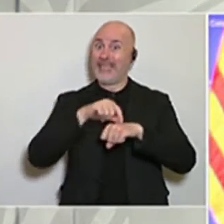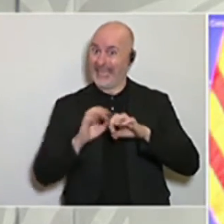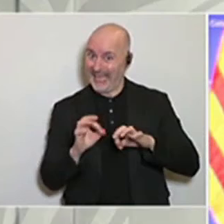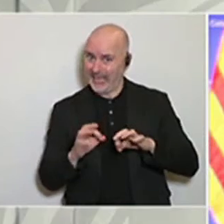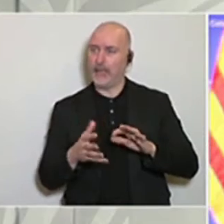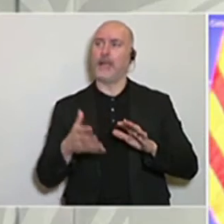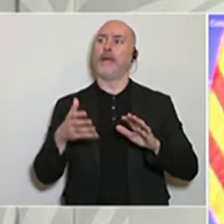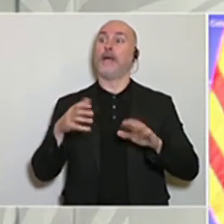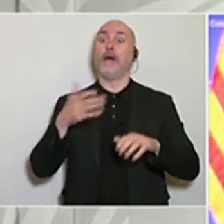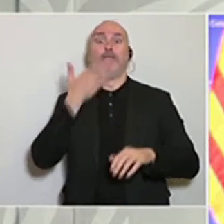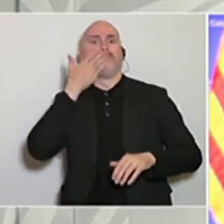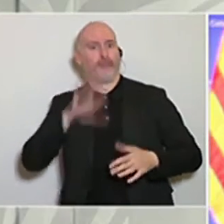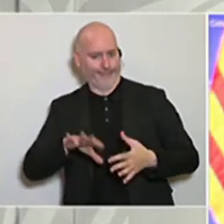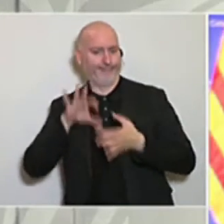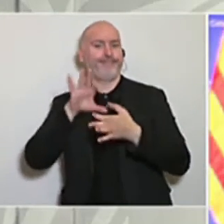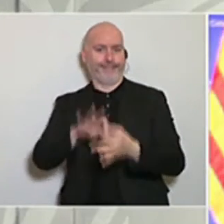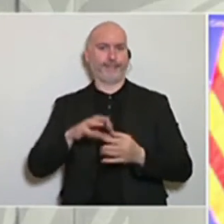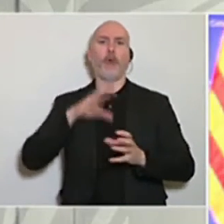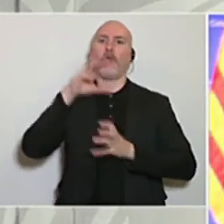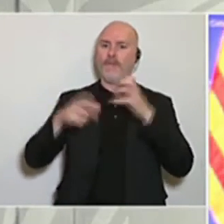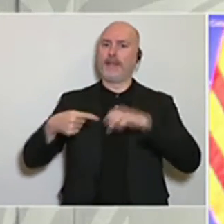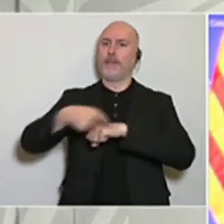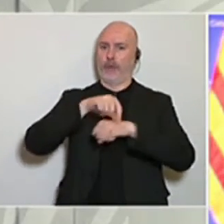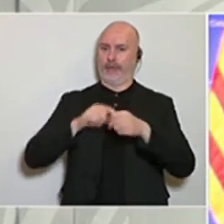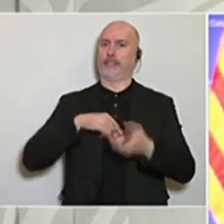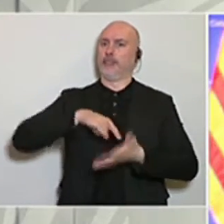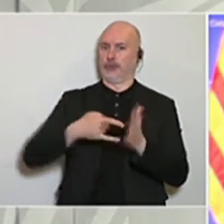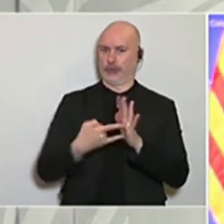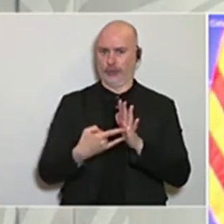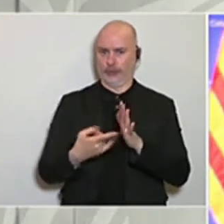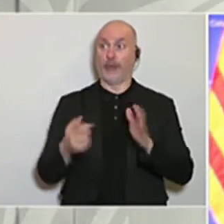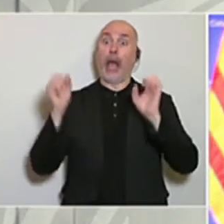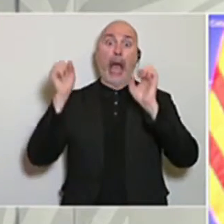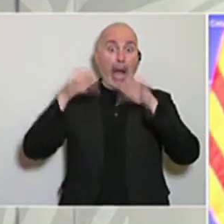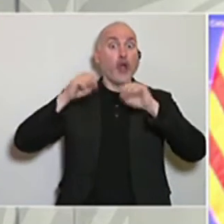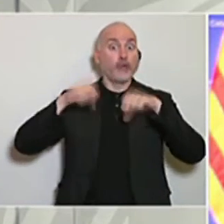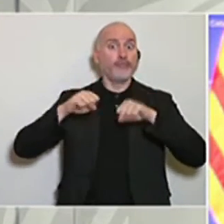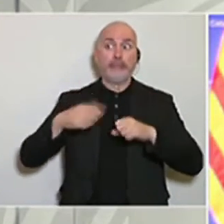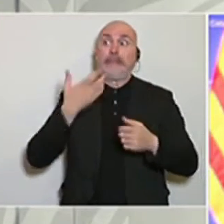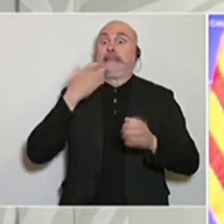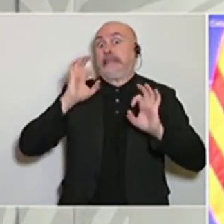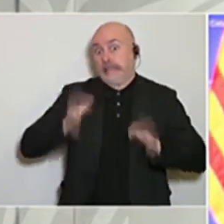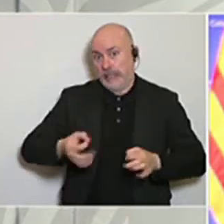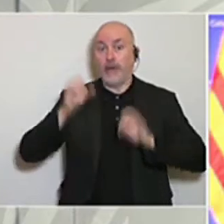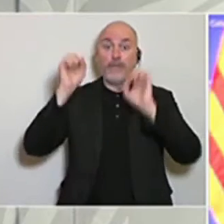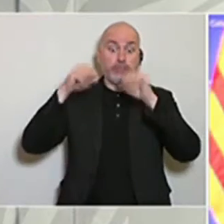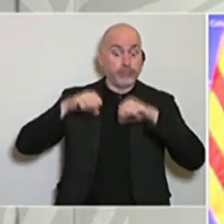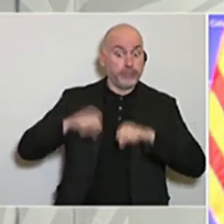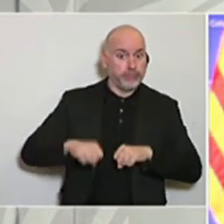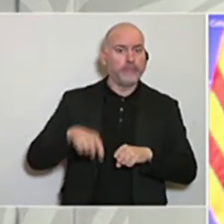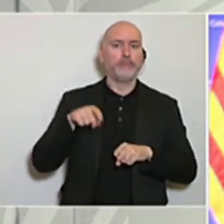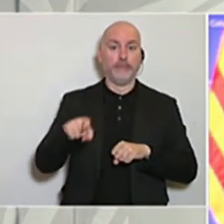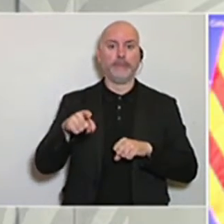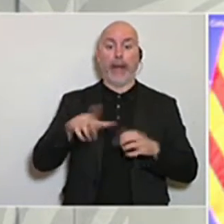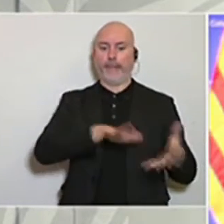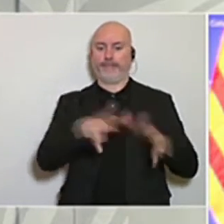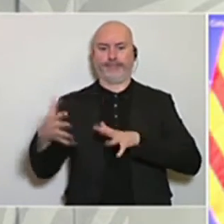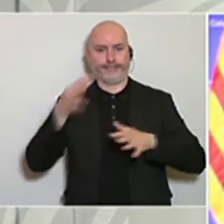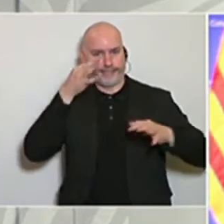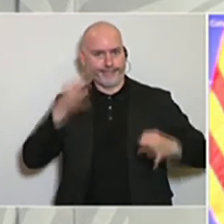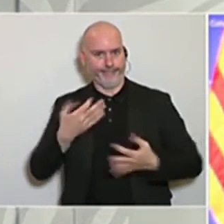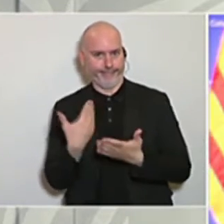conflicte polític és molt important, que aquells acords que es vagin prenent, si és que es van prenent acords, es facin realitat. I per